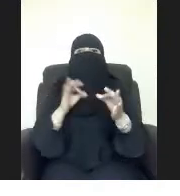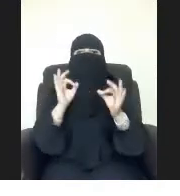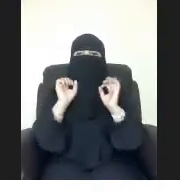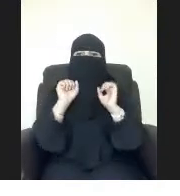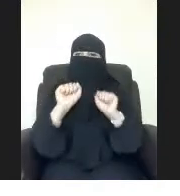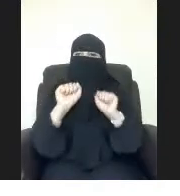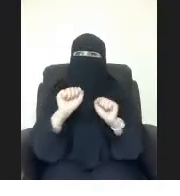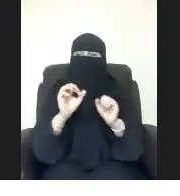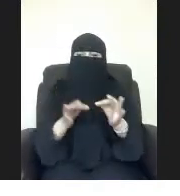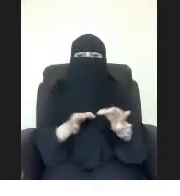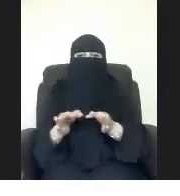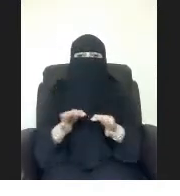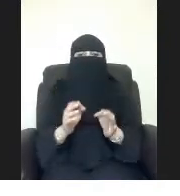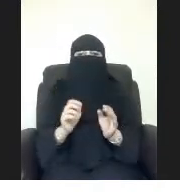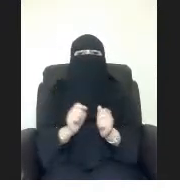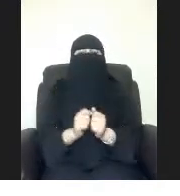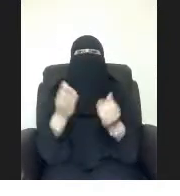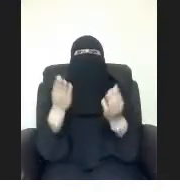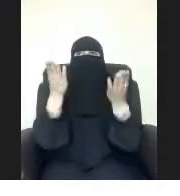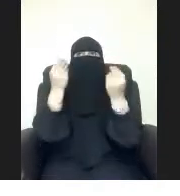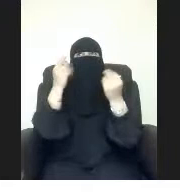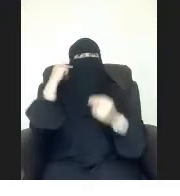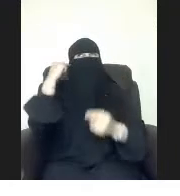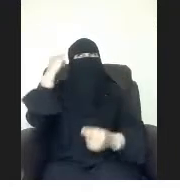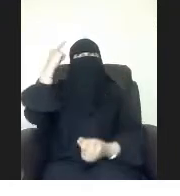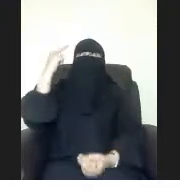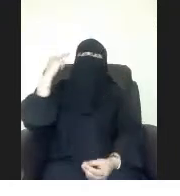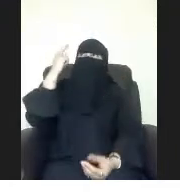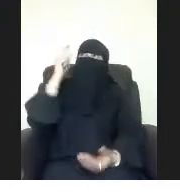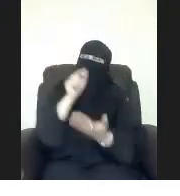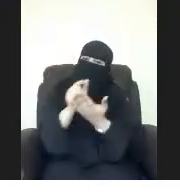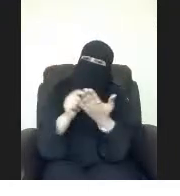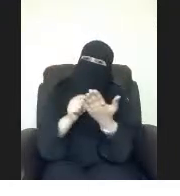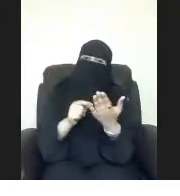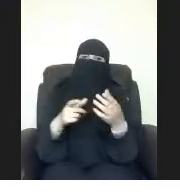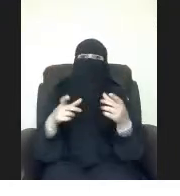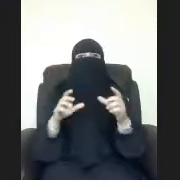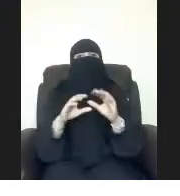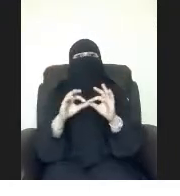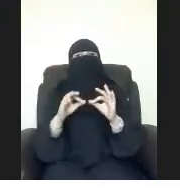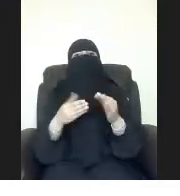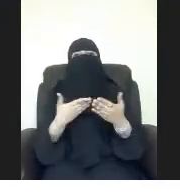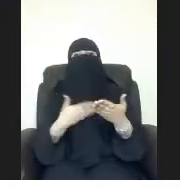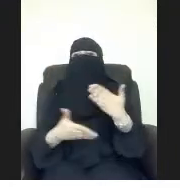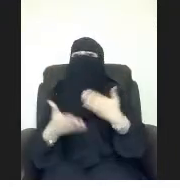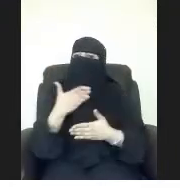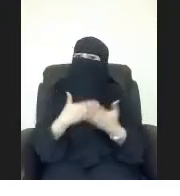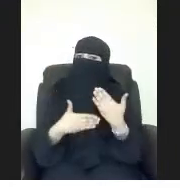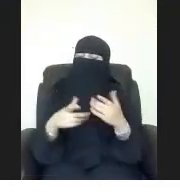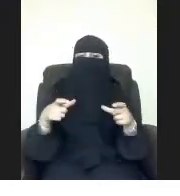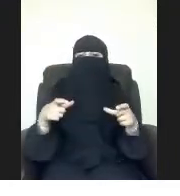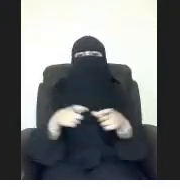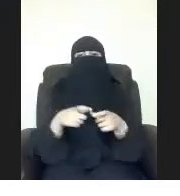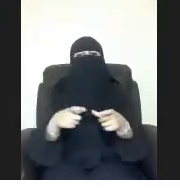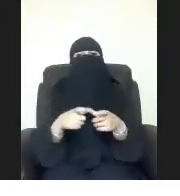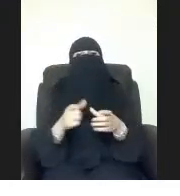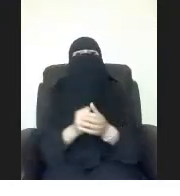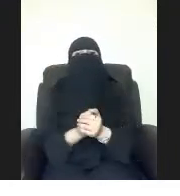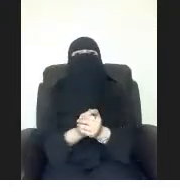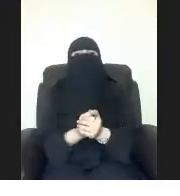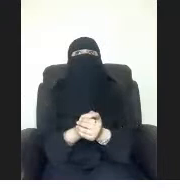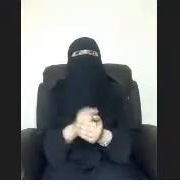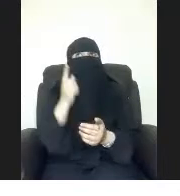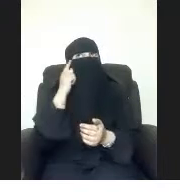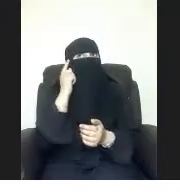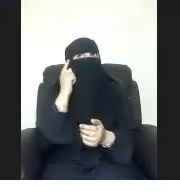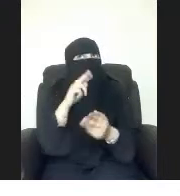الأكثر تفاعلية مثل التفكير النقدي، المشاريع الجماعية، المناقشات، وبالتالي يتم تحويل التركيز